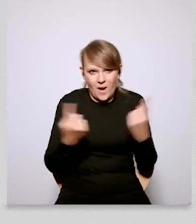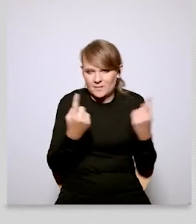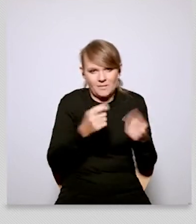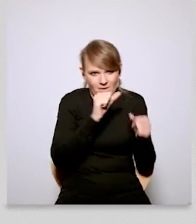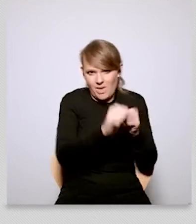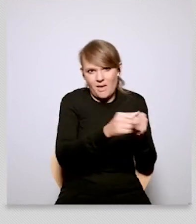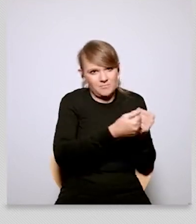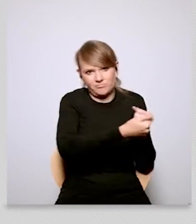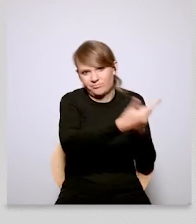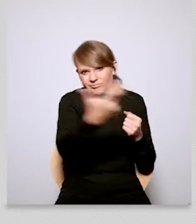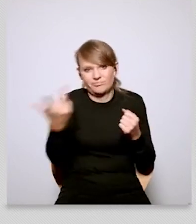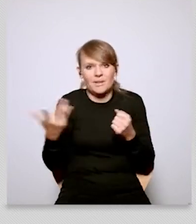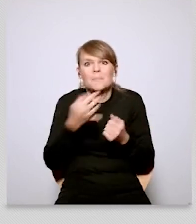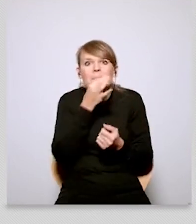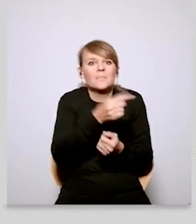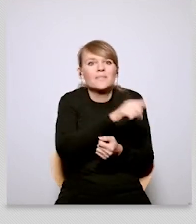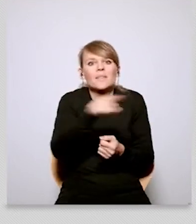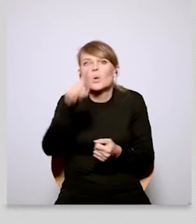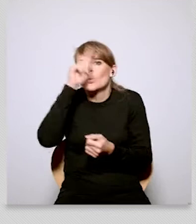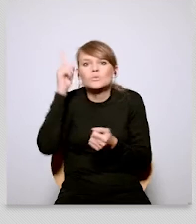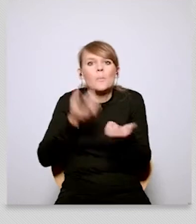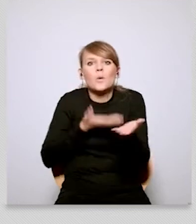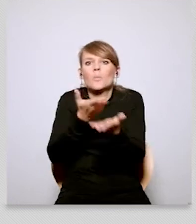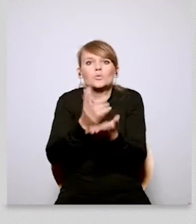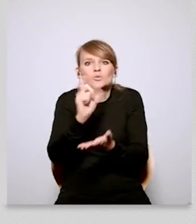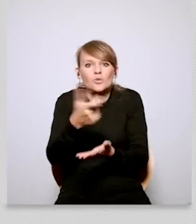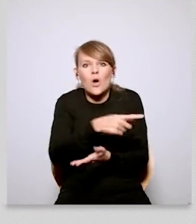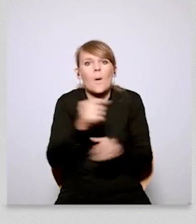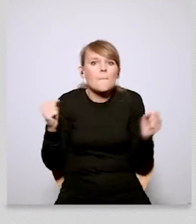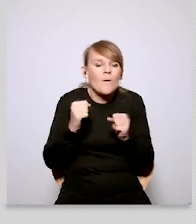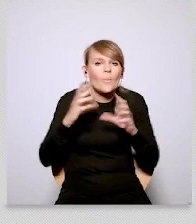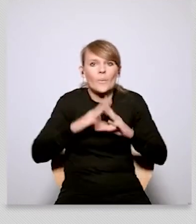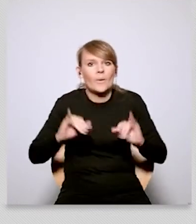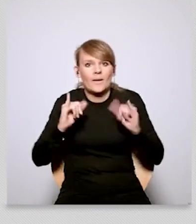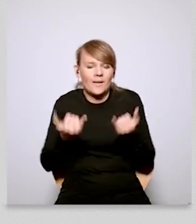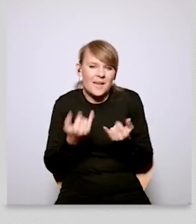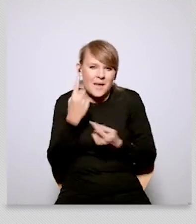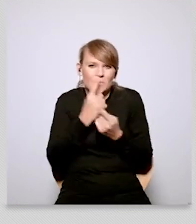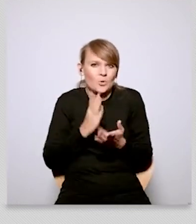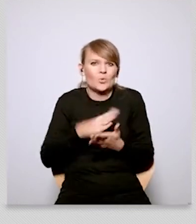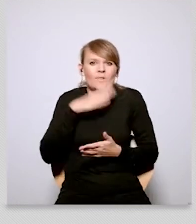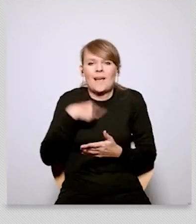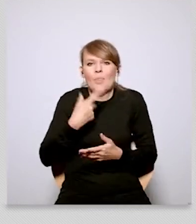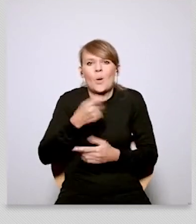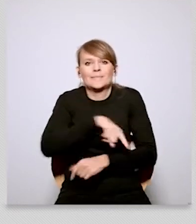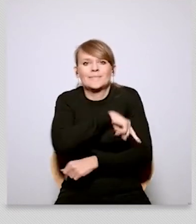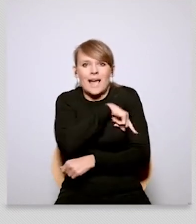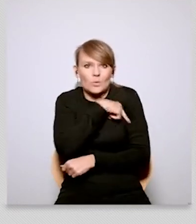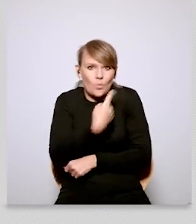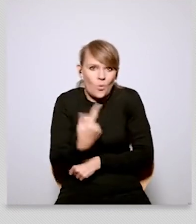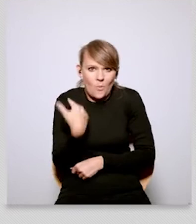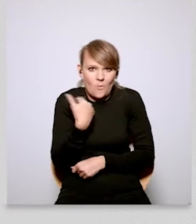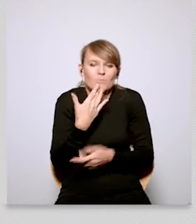pytanie o to, co zaproponować tym ludziom, żeby te ich obawy rozmontować. Tu się zatrzymam, bo chyba też mówiłem za długo, za co przepraszam,